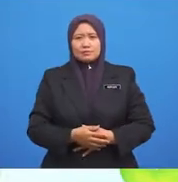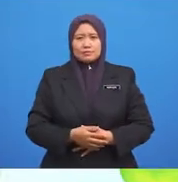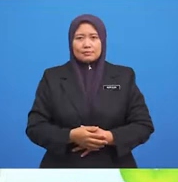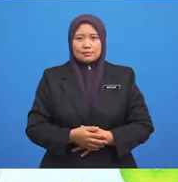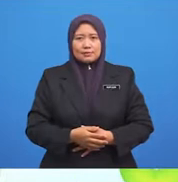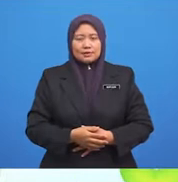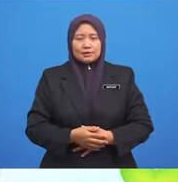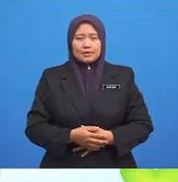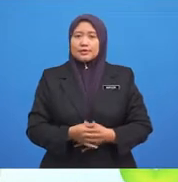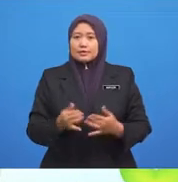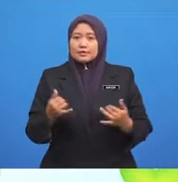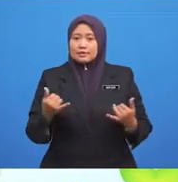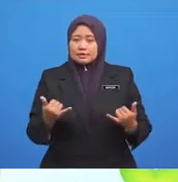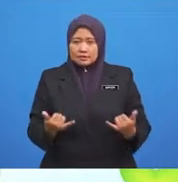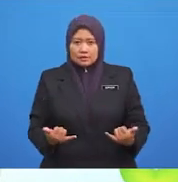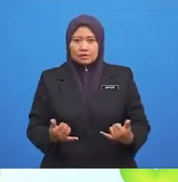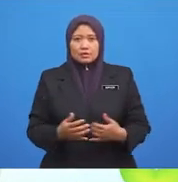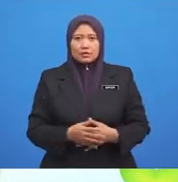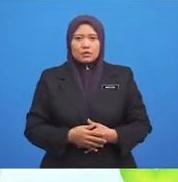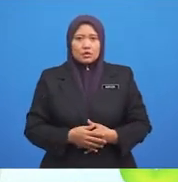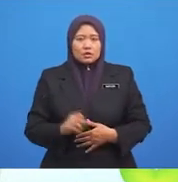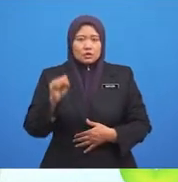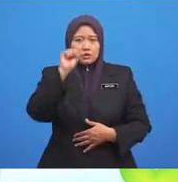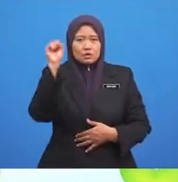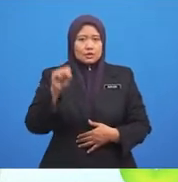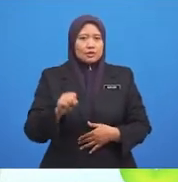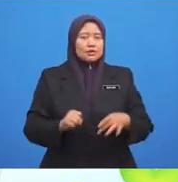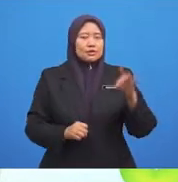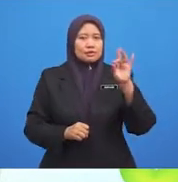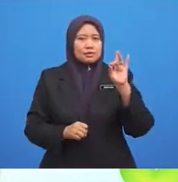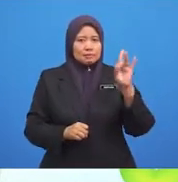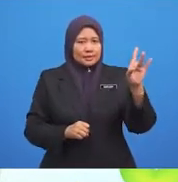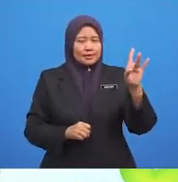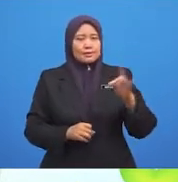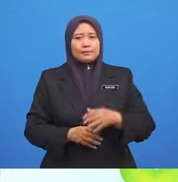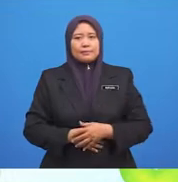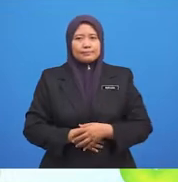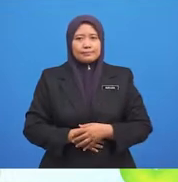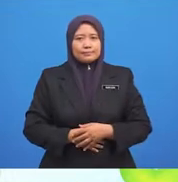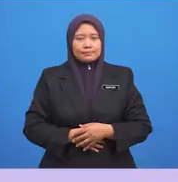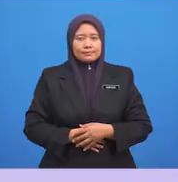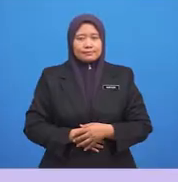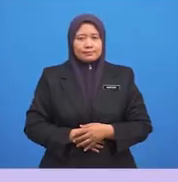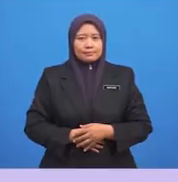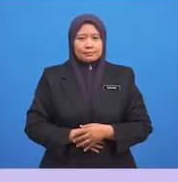Kini, tibalah masa kita menjawab soalan ke-8 pula.